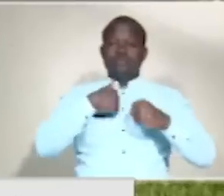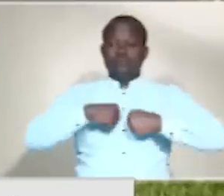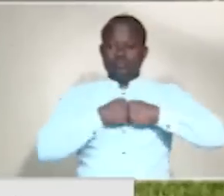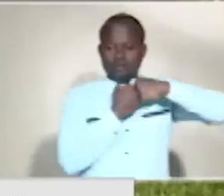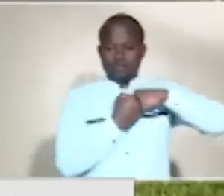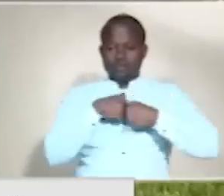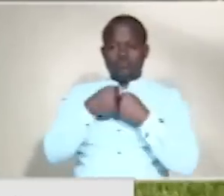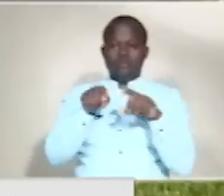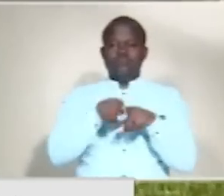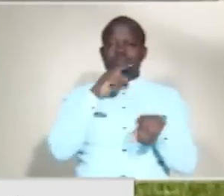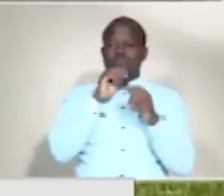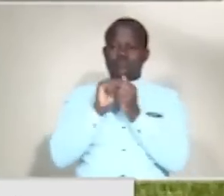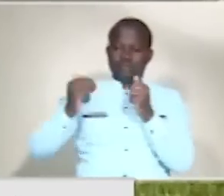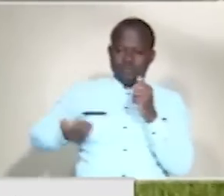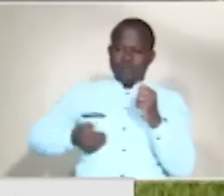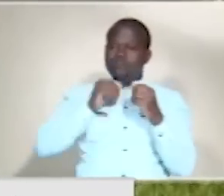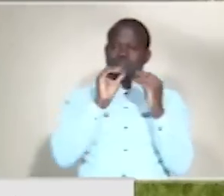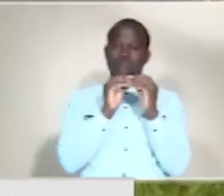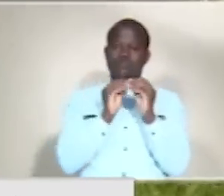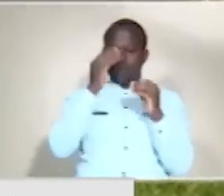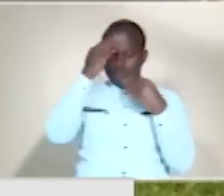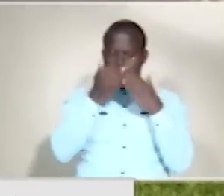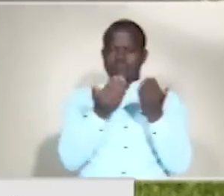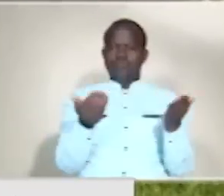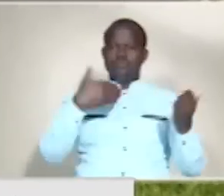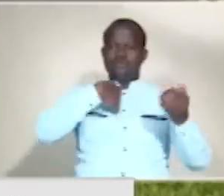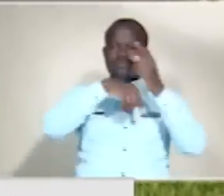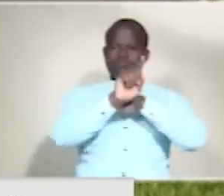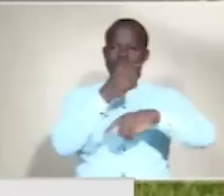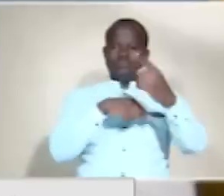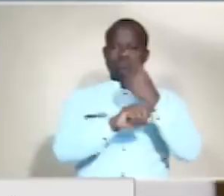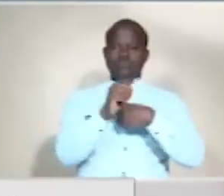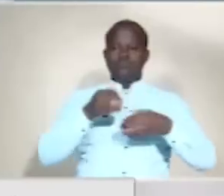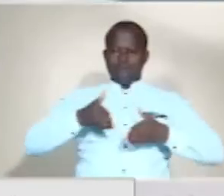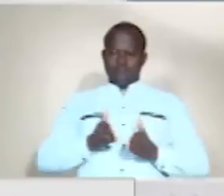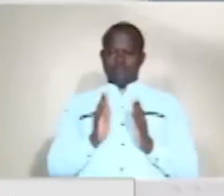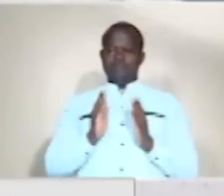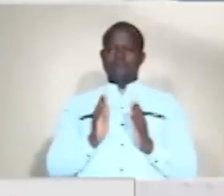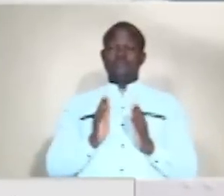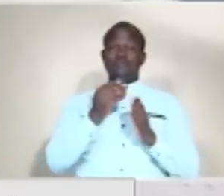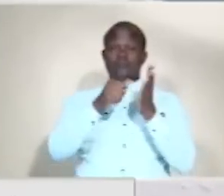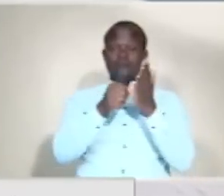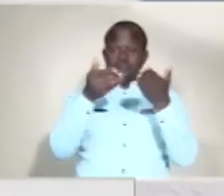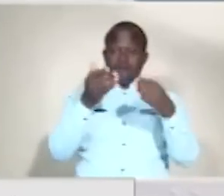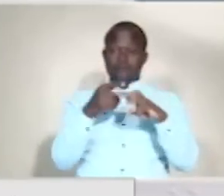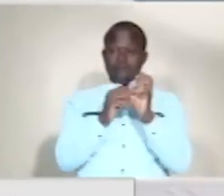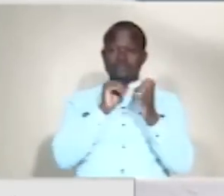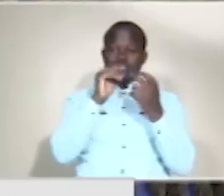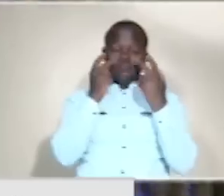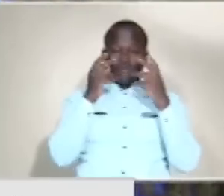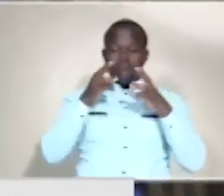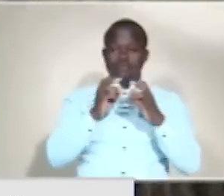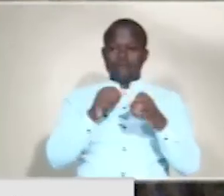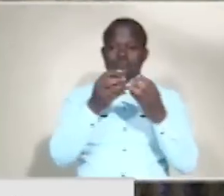amakimbirane nk'umugabo n'umugore ntibumvikane kubera umwana ufite ubumuga babyaye. Kuba ibi bibazo bigihari kandi ntibibonerwe